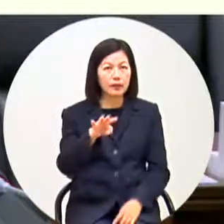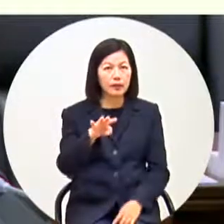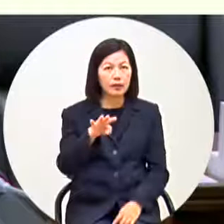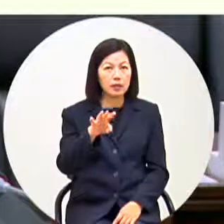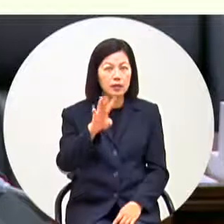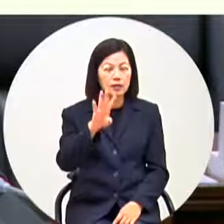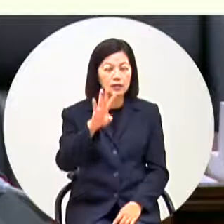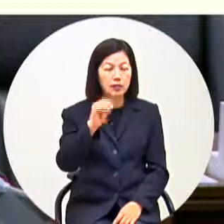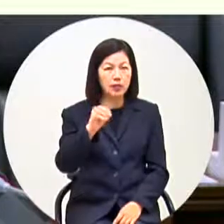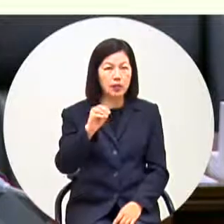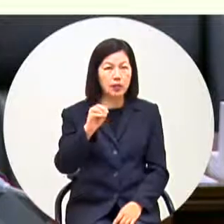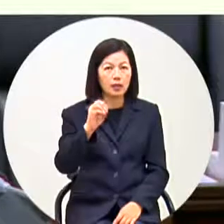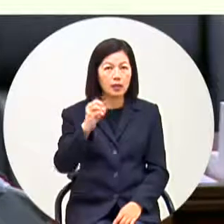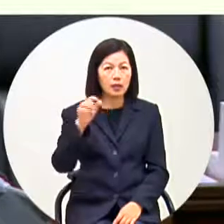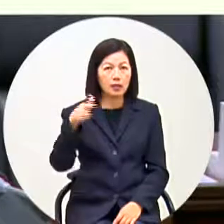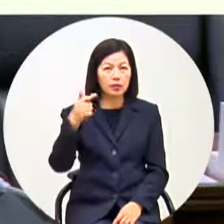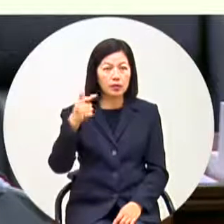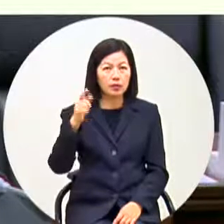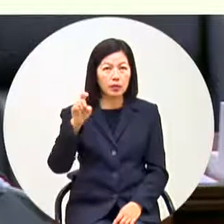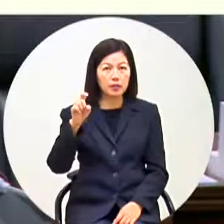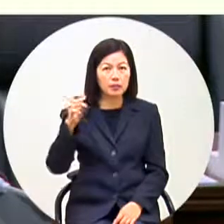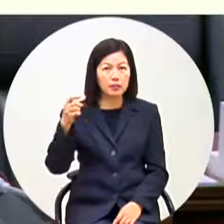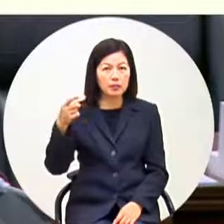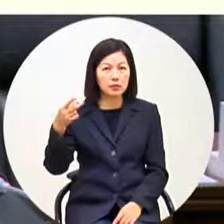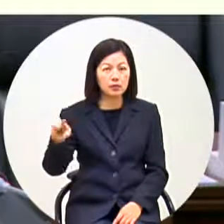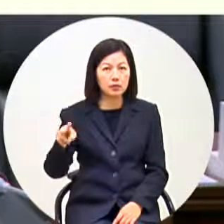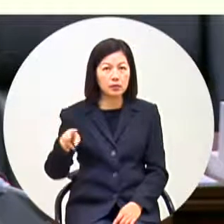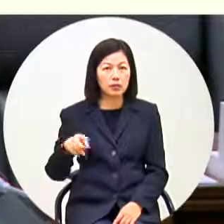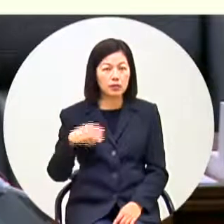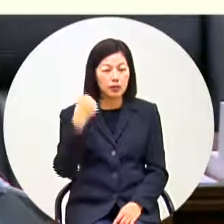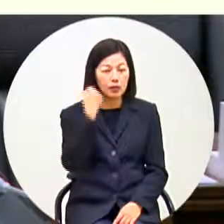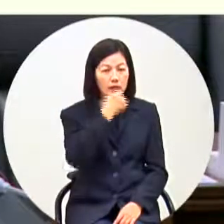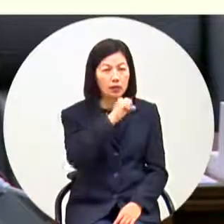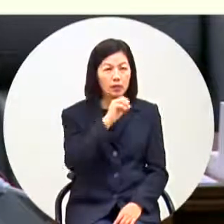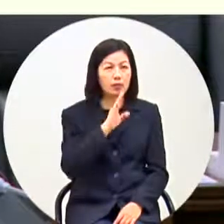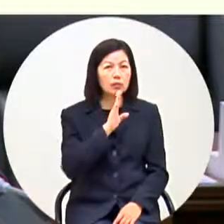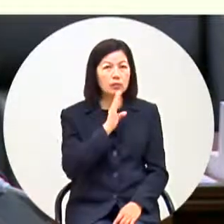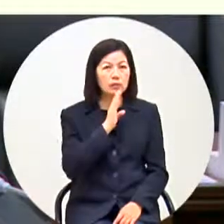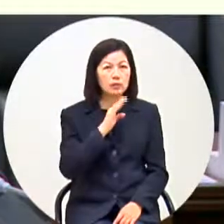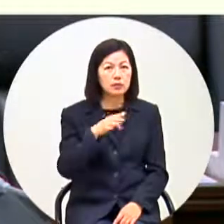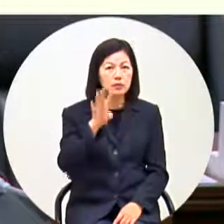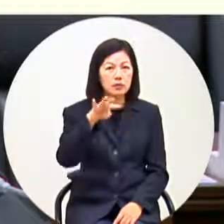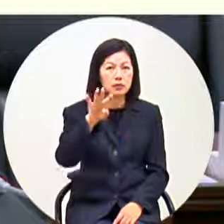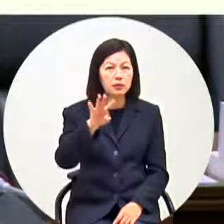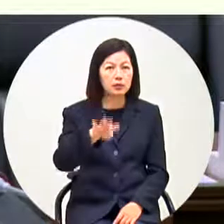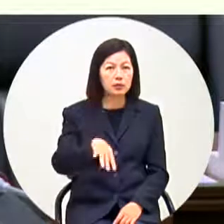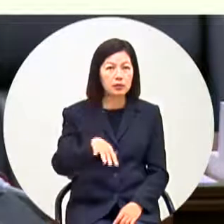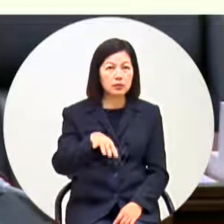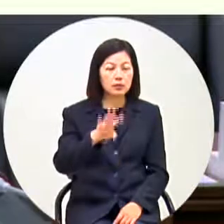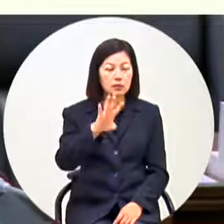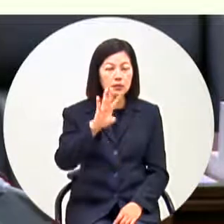那个。台湾平均数是48790哦，那中位数是